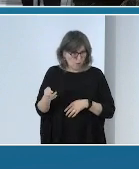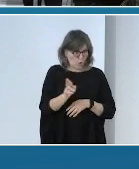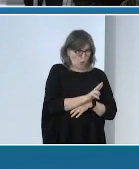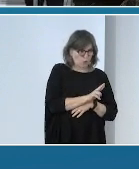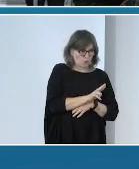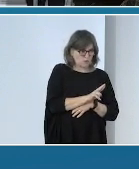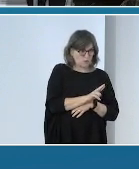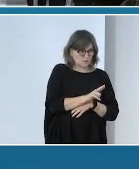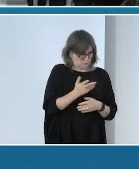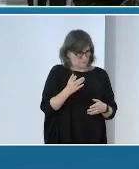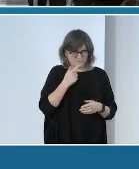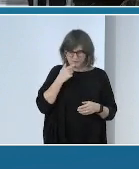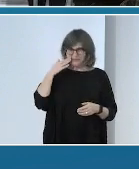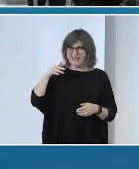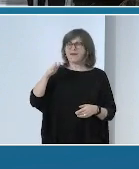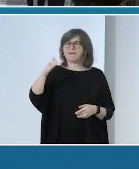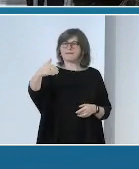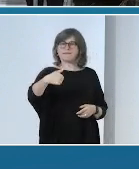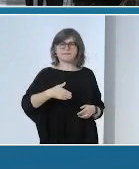ben, pour un